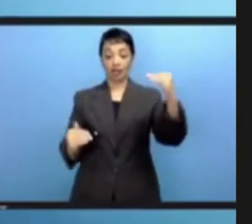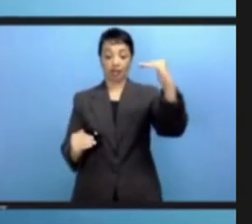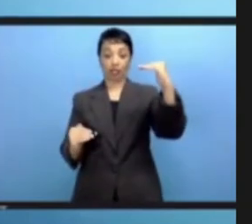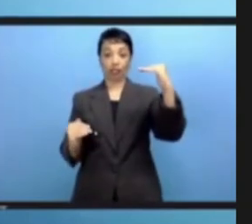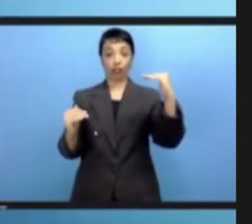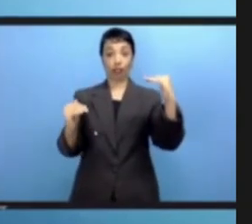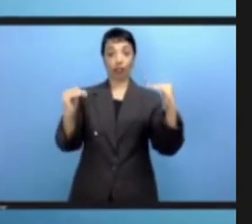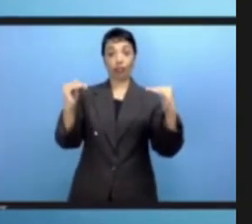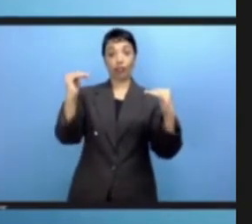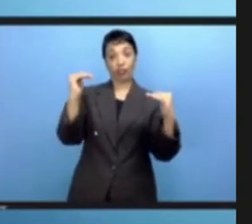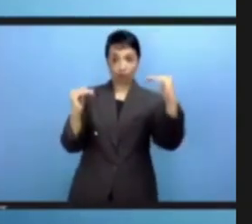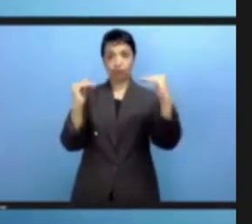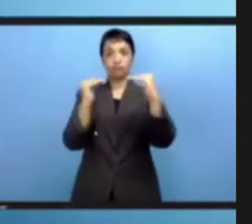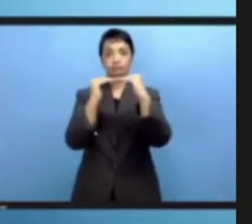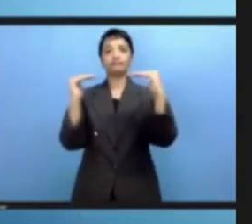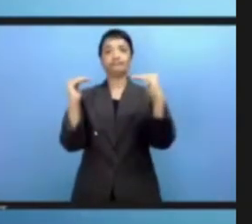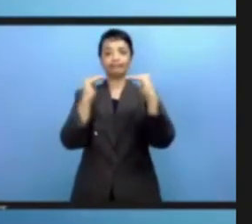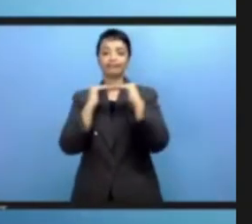aussi divisé